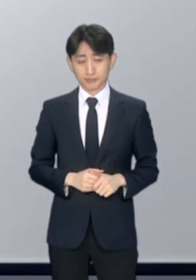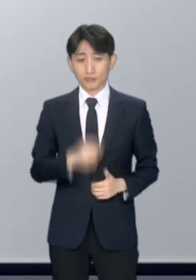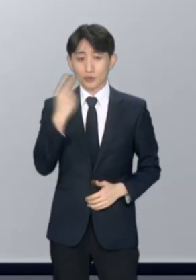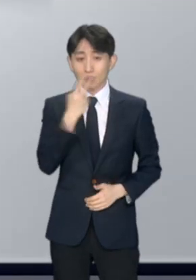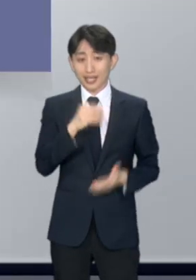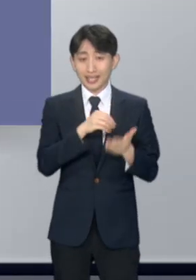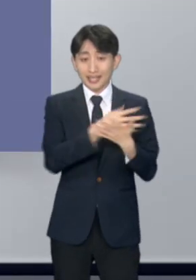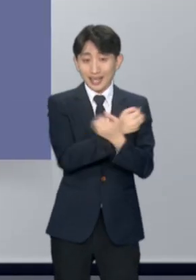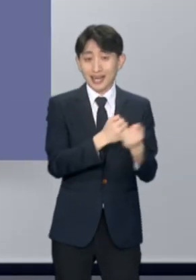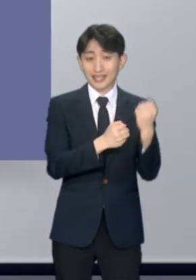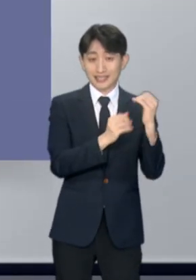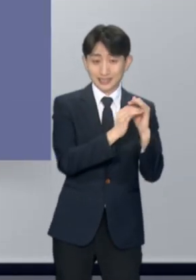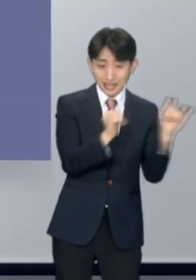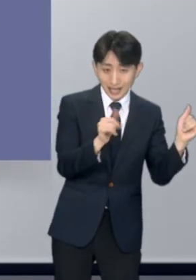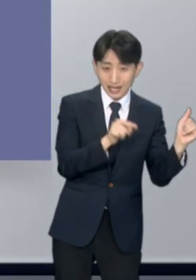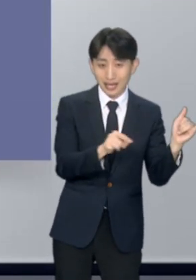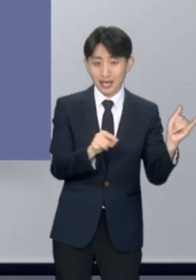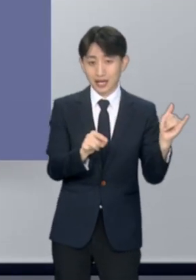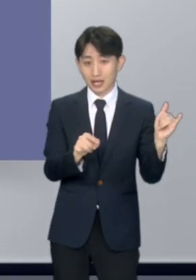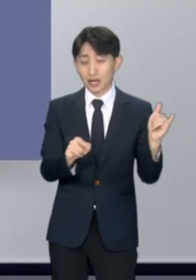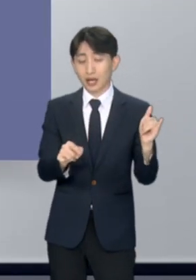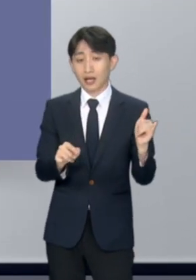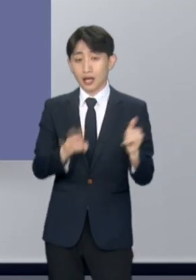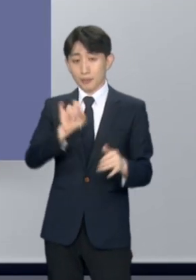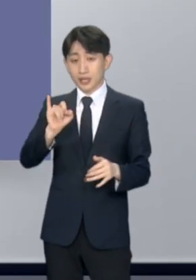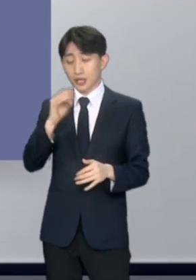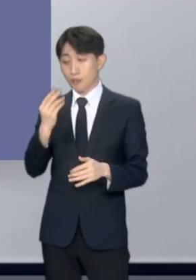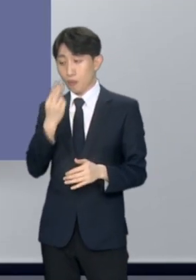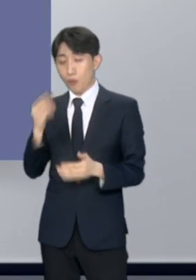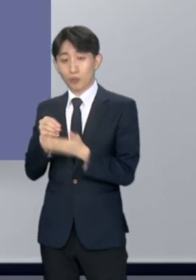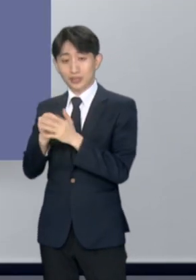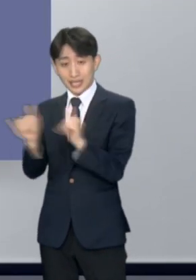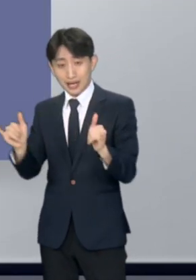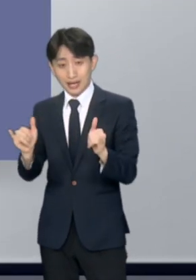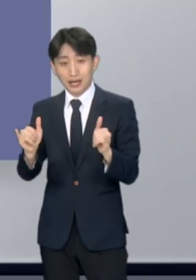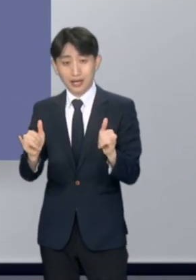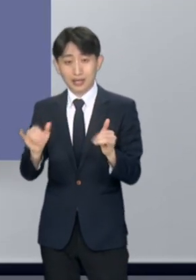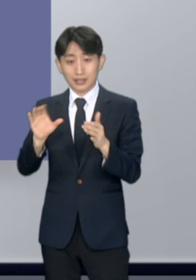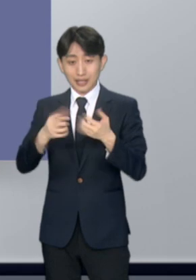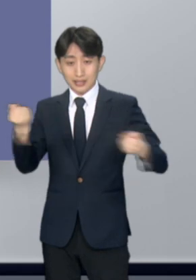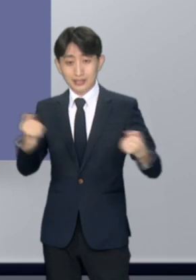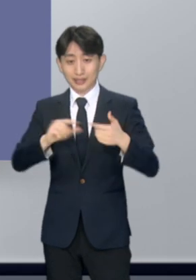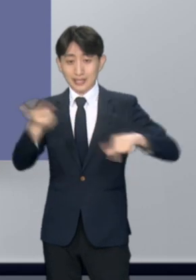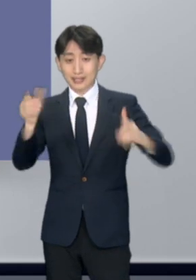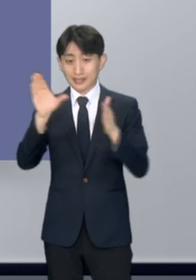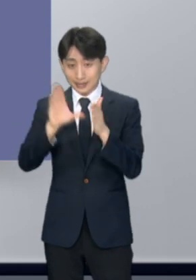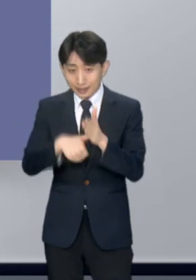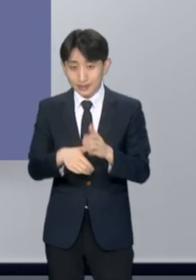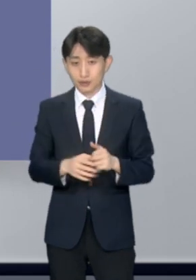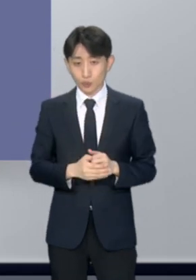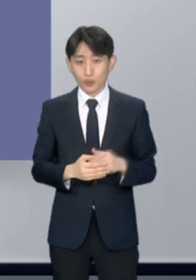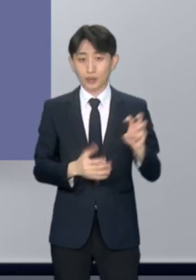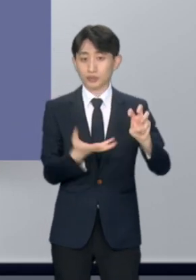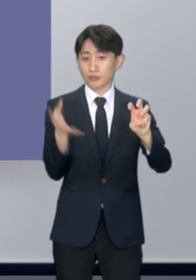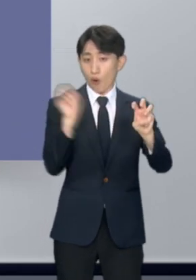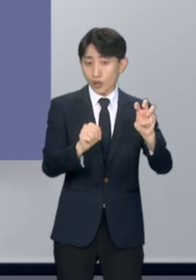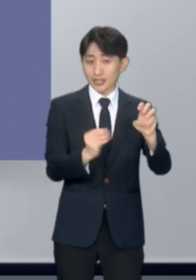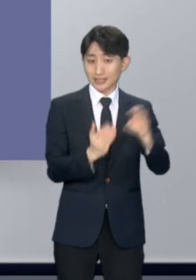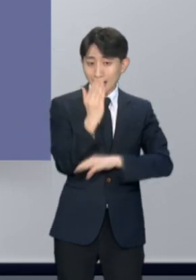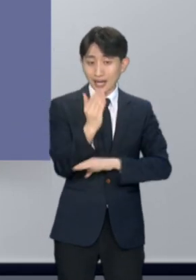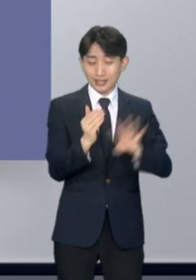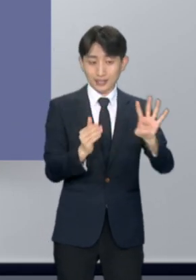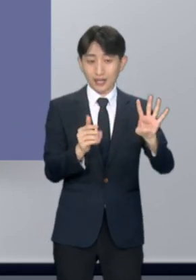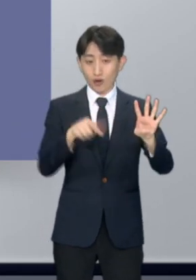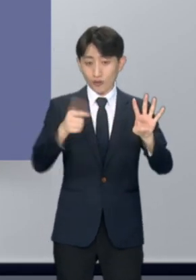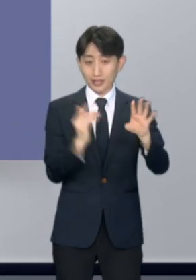보험계약자와 피보험자, 즉 보험 대상이 다른 보험을 4건 이상 들고 합계 사망보험금이 30억 원 이상인 경우 특별 인수심사를